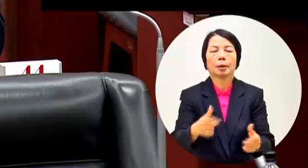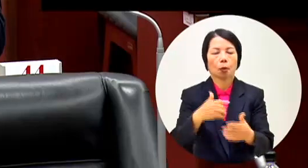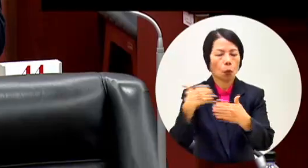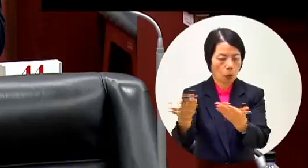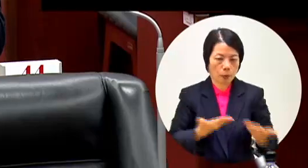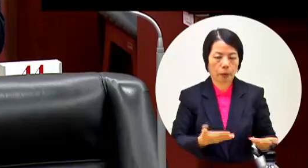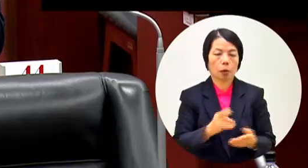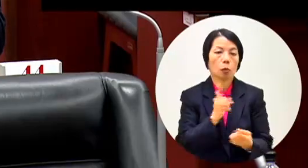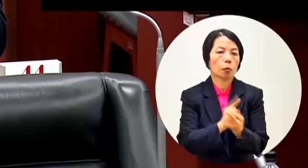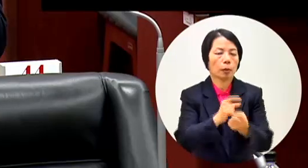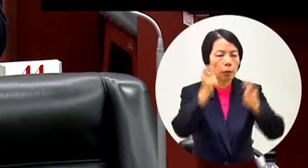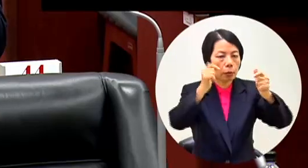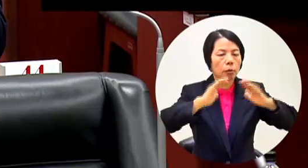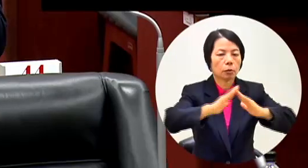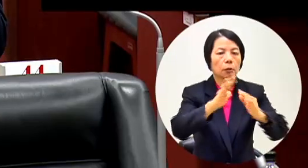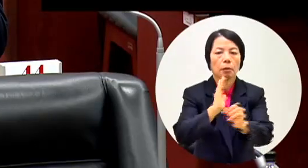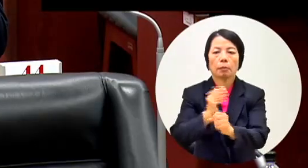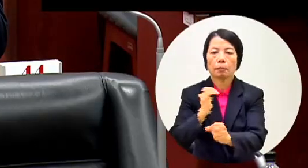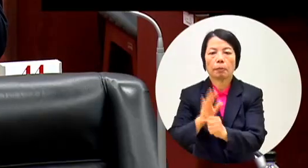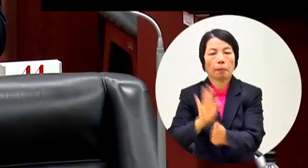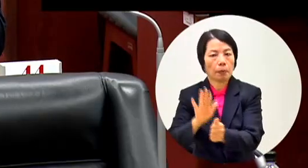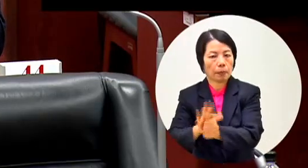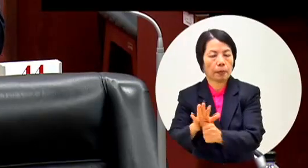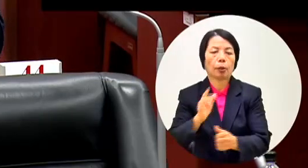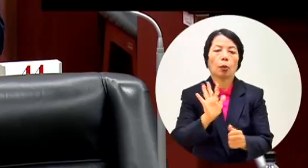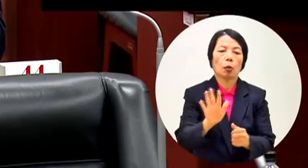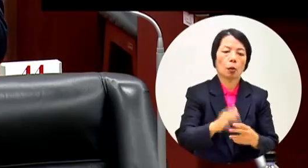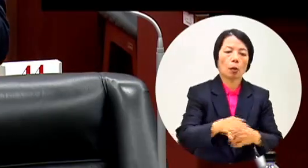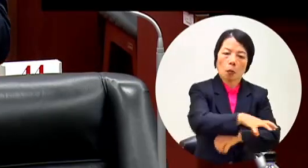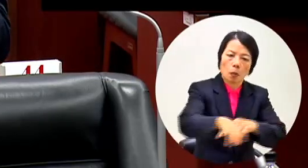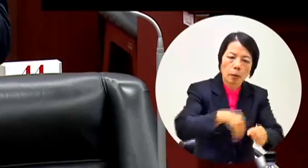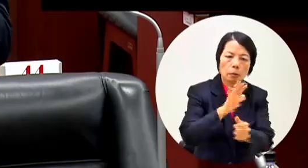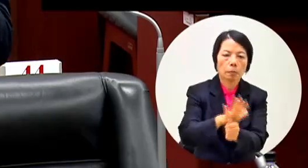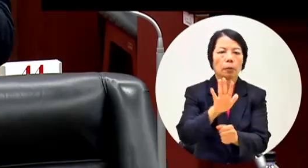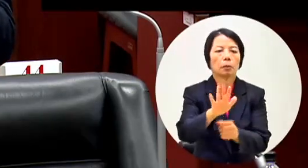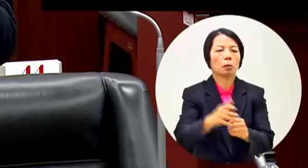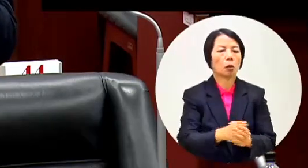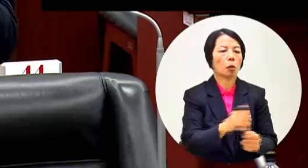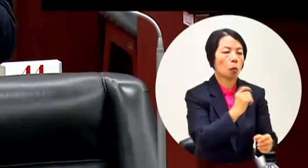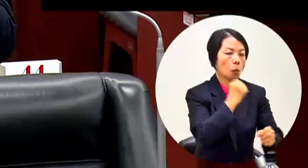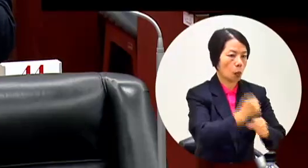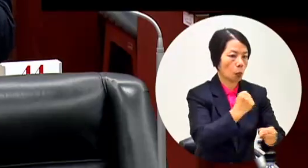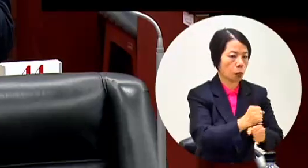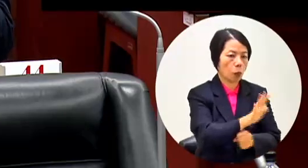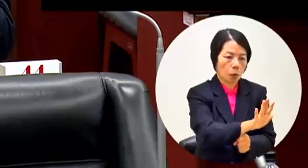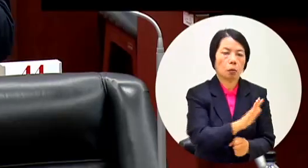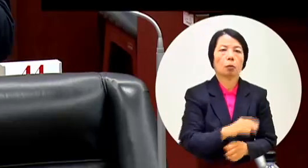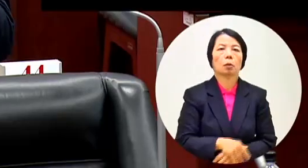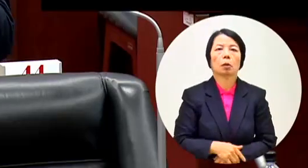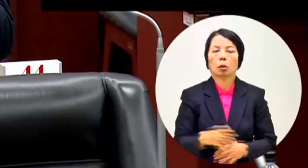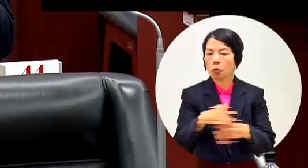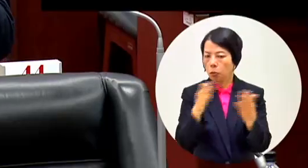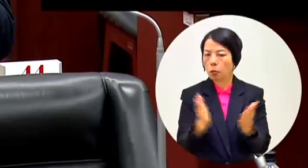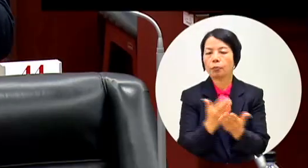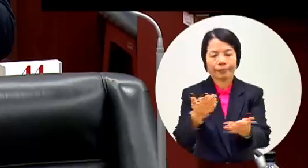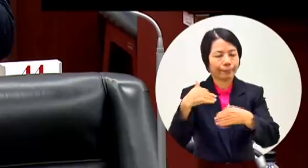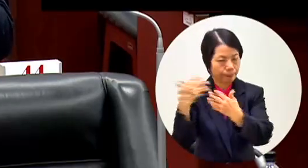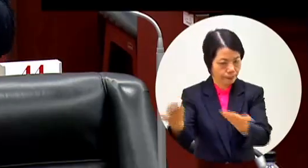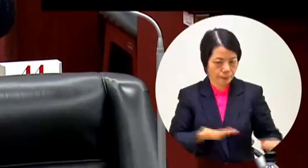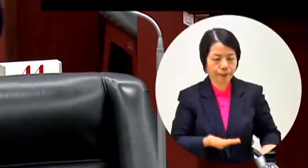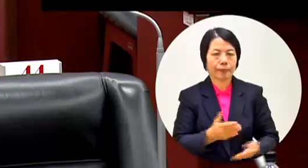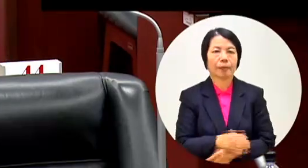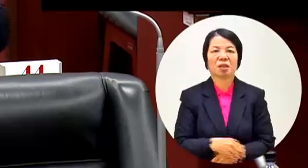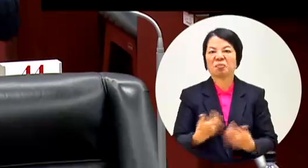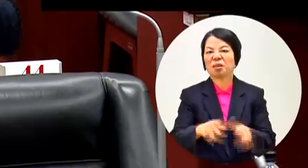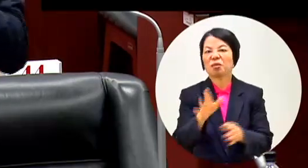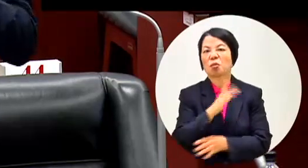环境有帮忙的，举手欢迎，全体不分党派欢迎。但是，蛮讲哦，你有钱盖好摆吼，即马韩市长要发大财